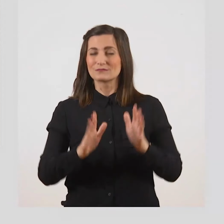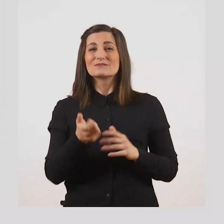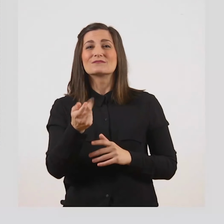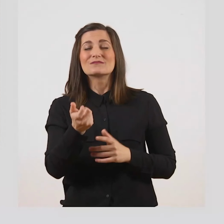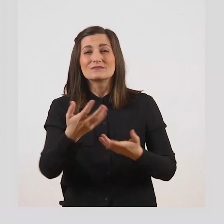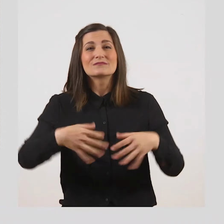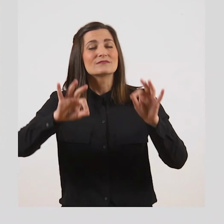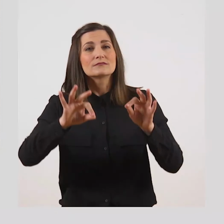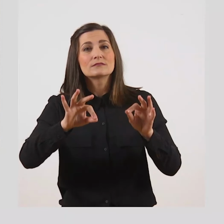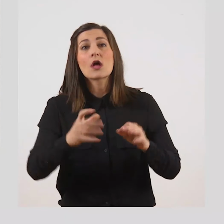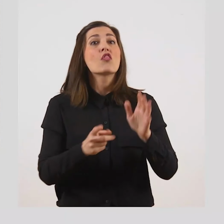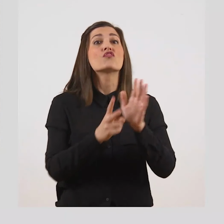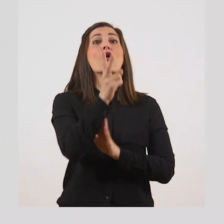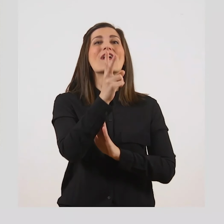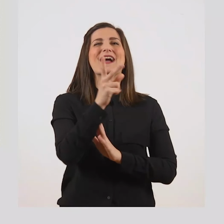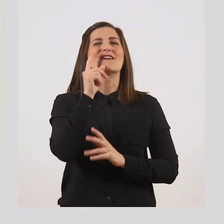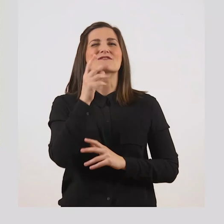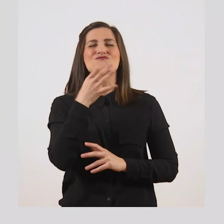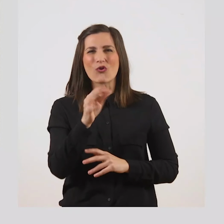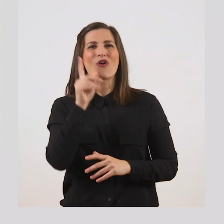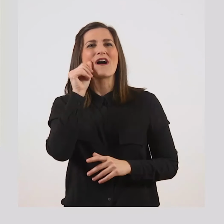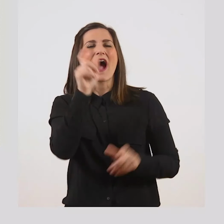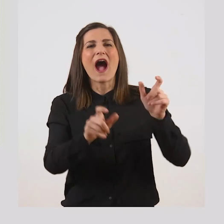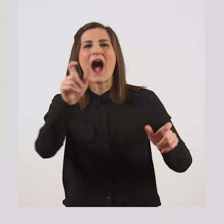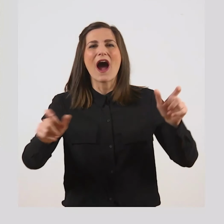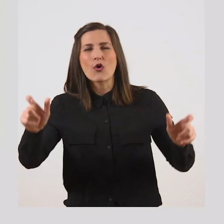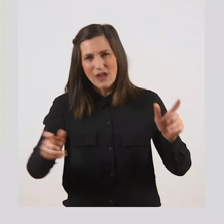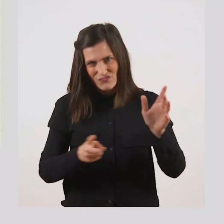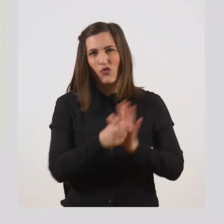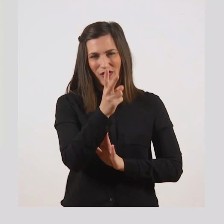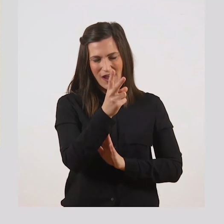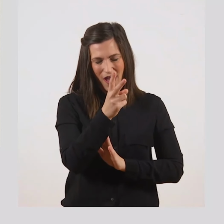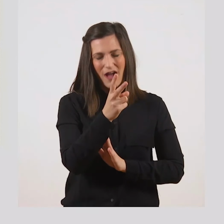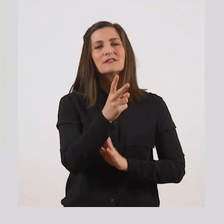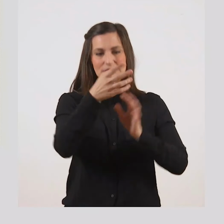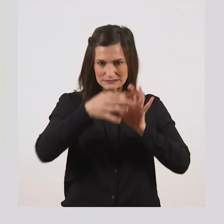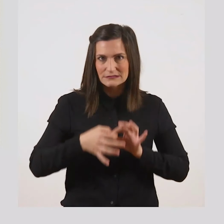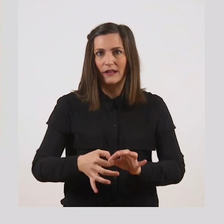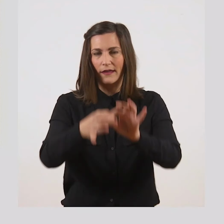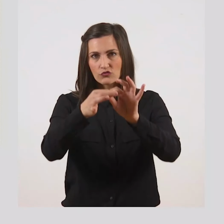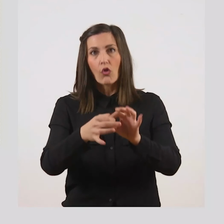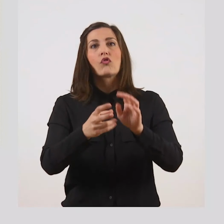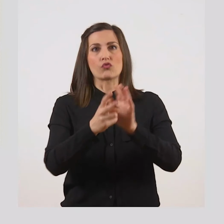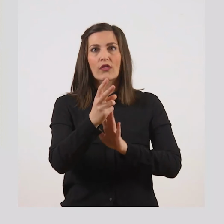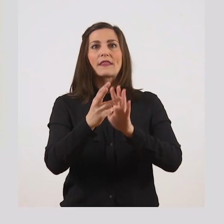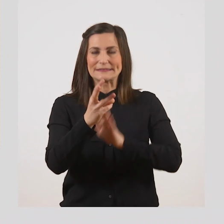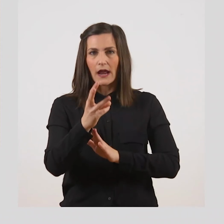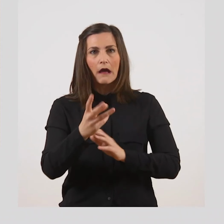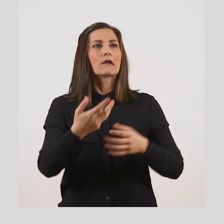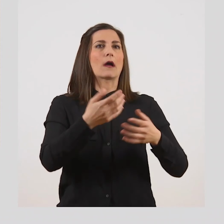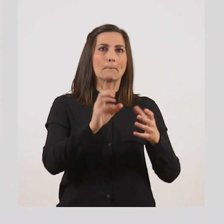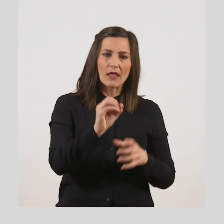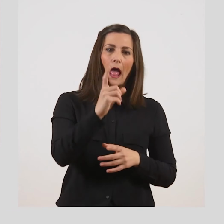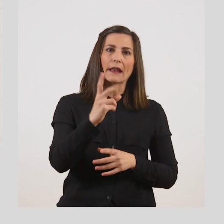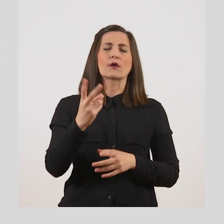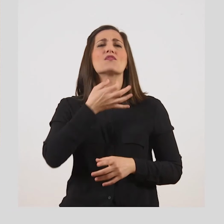Ξεκινάω να μετράω από το 12. Εδώ πέρα έχουμε όλα τα παιδάκια που θα είναι στο πάρτι μαζεμένα. Δεν μετράω πάλι από την αρχή, αφού ξέρω ότι τα αγόρια